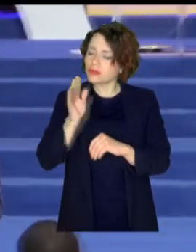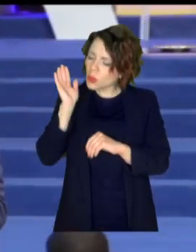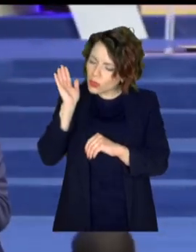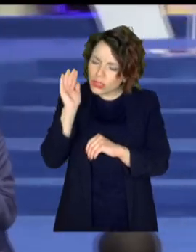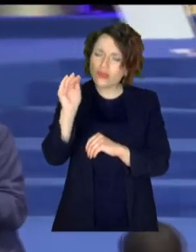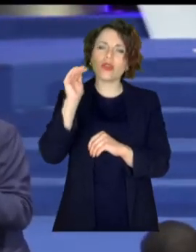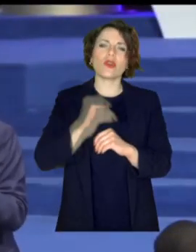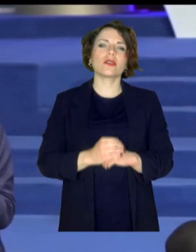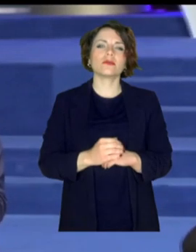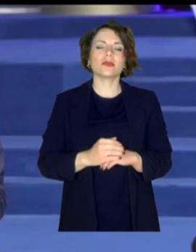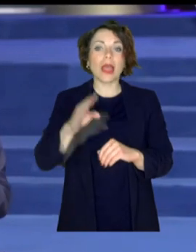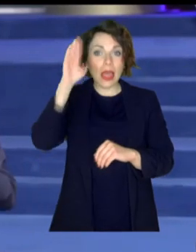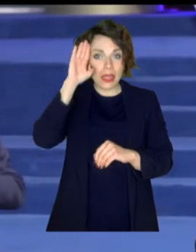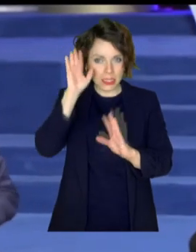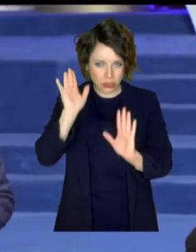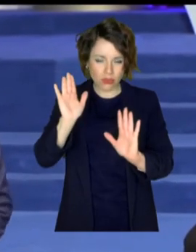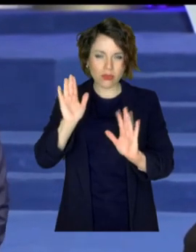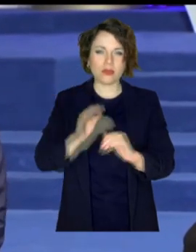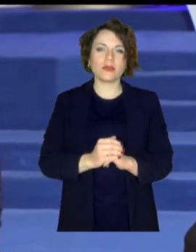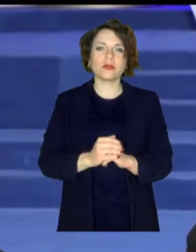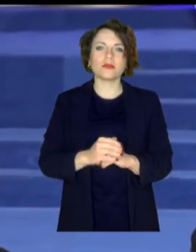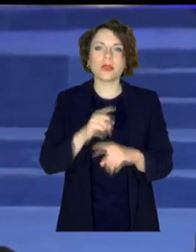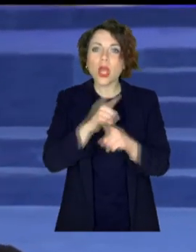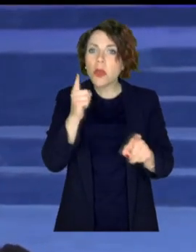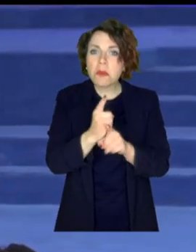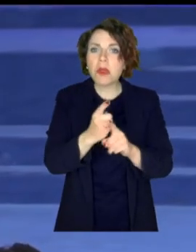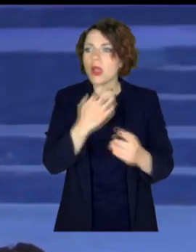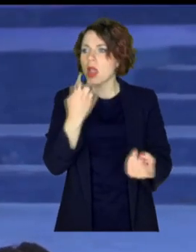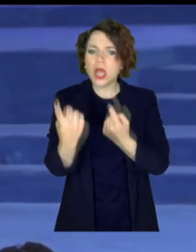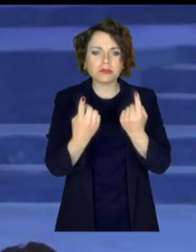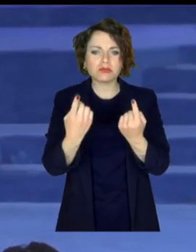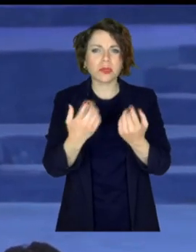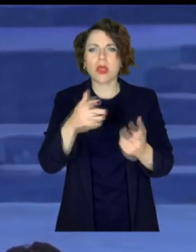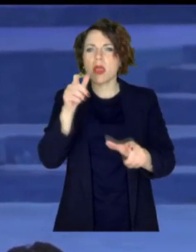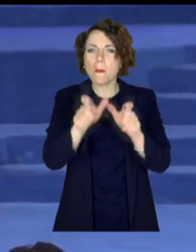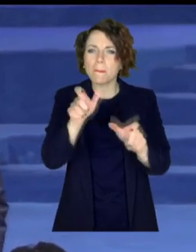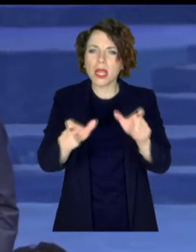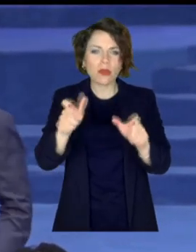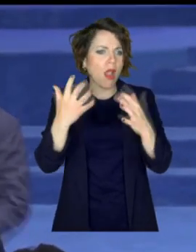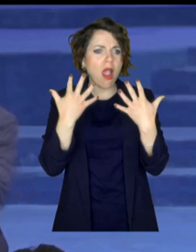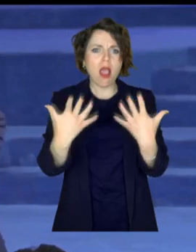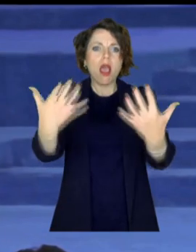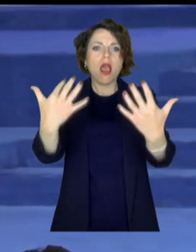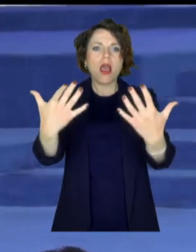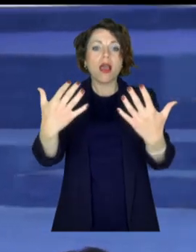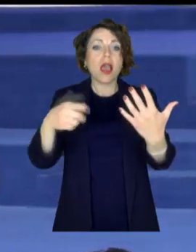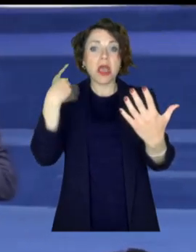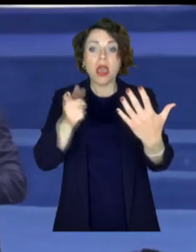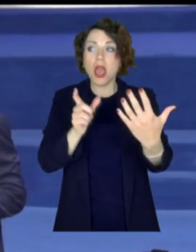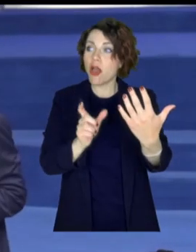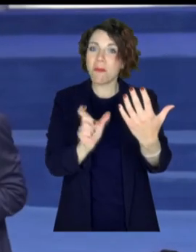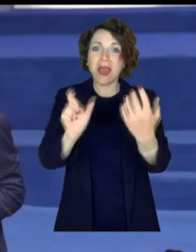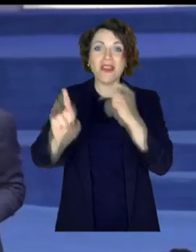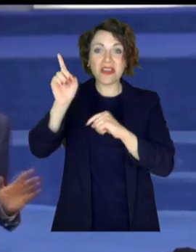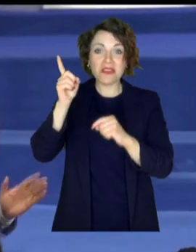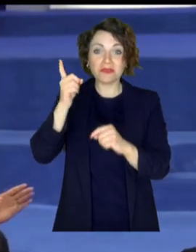Ogni giorno, ascoltatemi. Non dovete trovarvi davanti ad una massa di gente prima di usare la parola. La parola di Dio